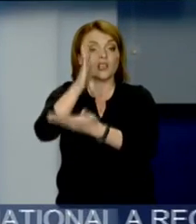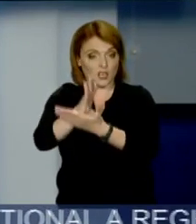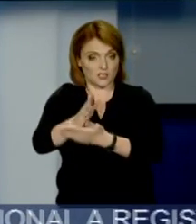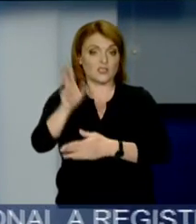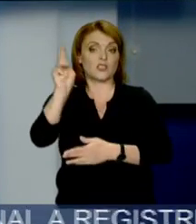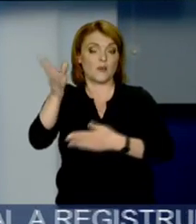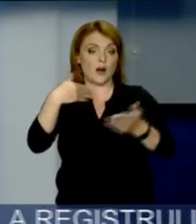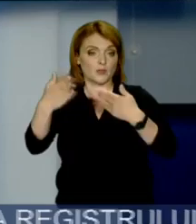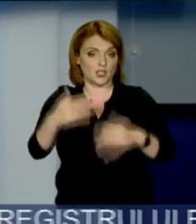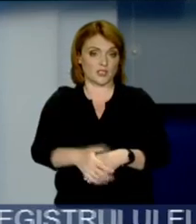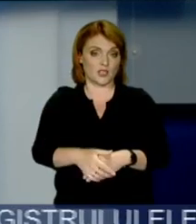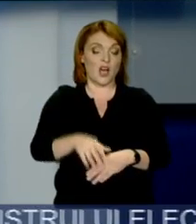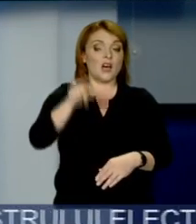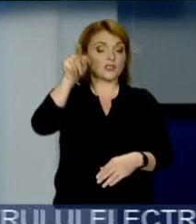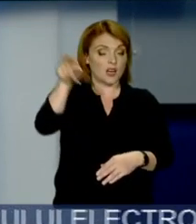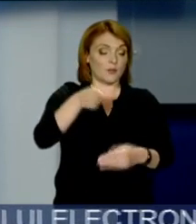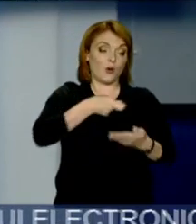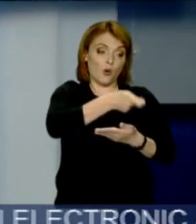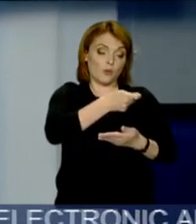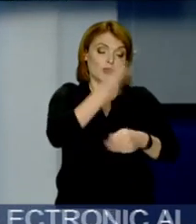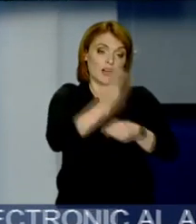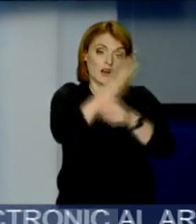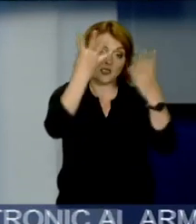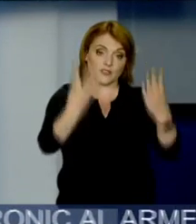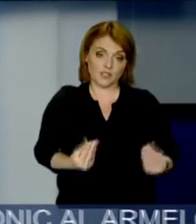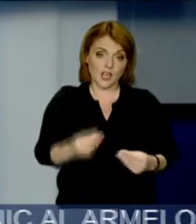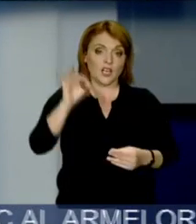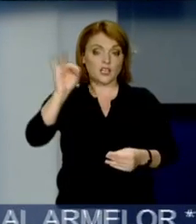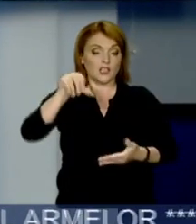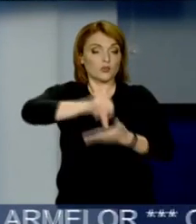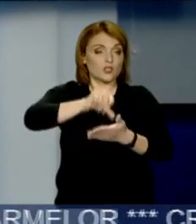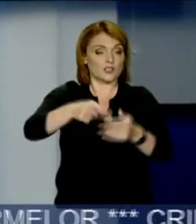sunt sub supravegherea medicilor și sunt implicați în diverse activități.